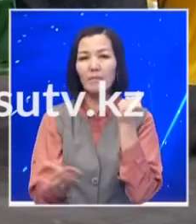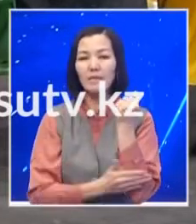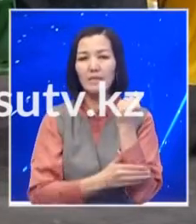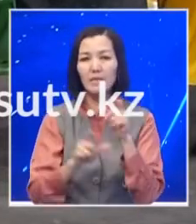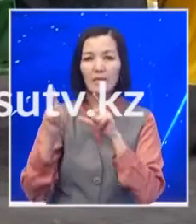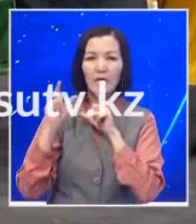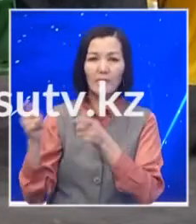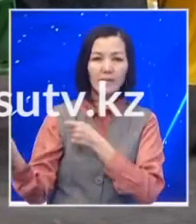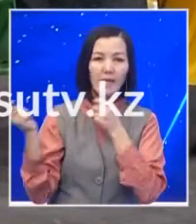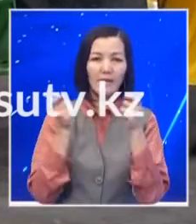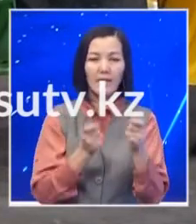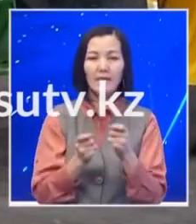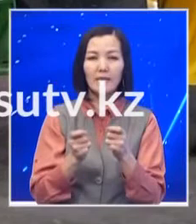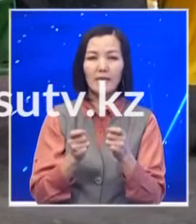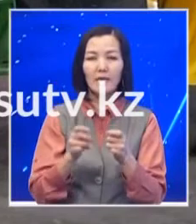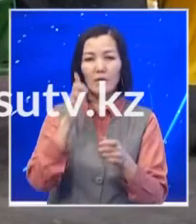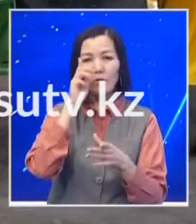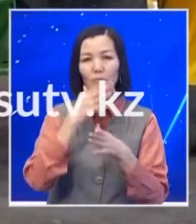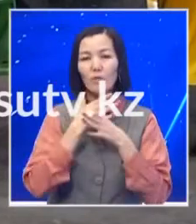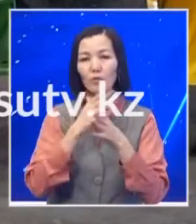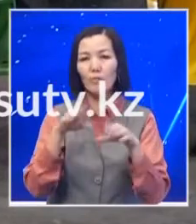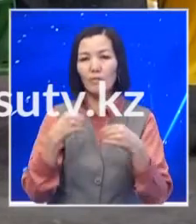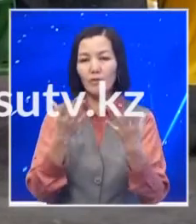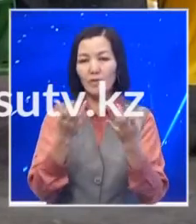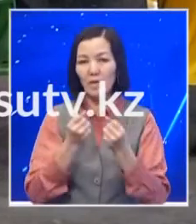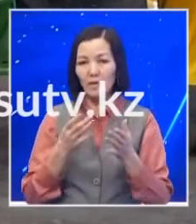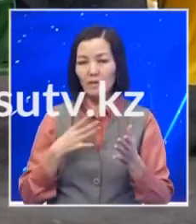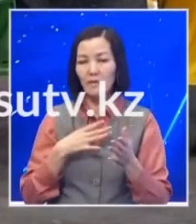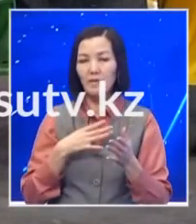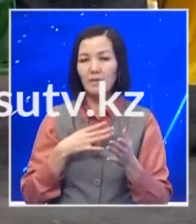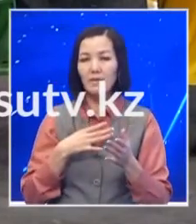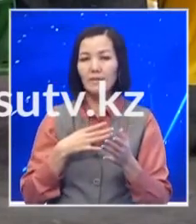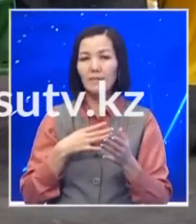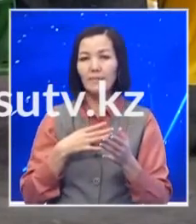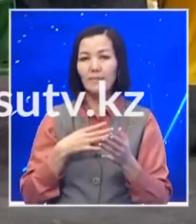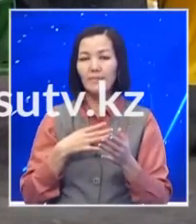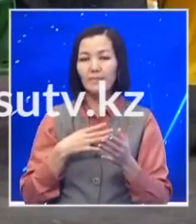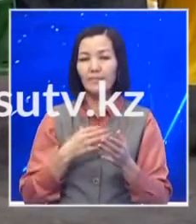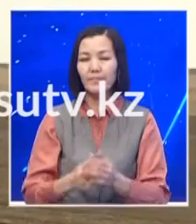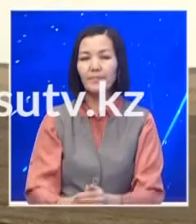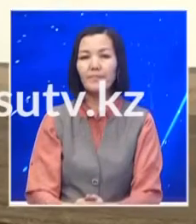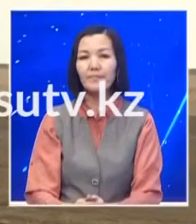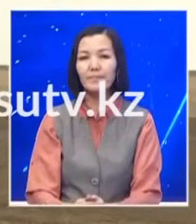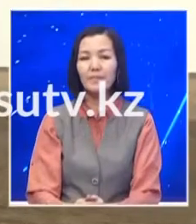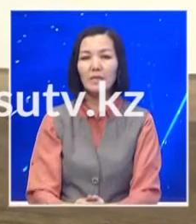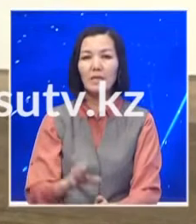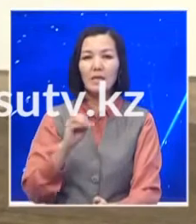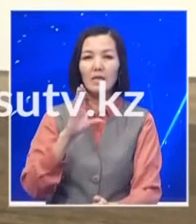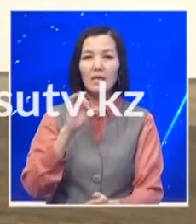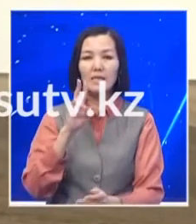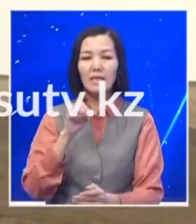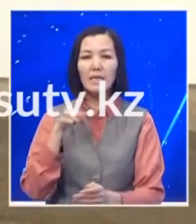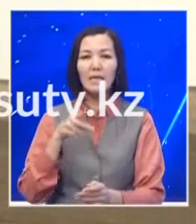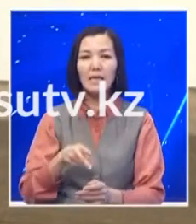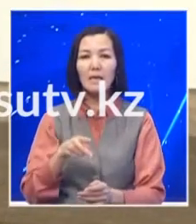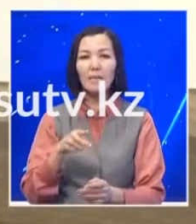жатыр. Содар бәрі субсидируется, үкіметке де рахмет, бәрі субсидия, минеральный удобренияға субсидия беріп жатыр. Ескелді ауданында 2000-ға